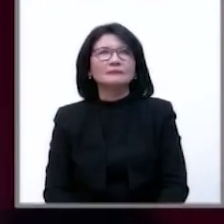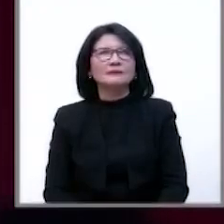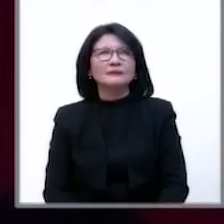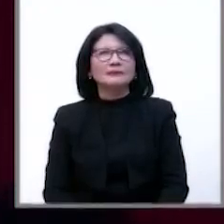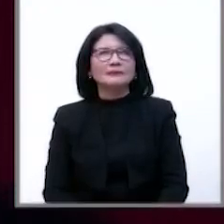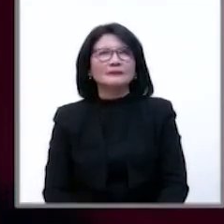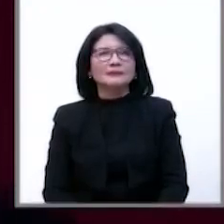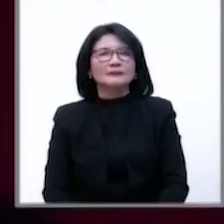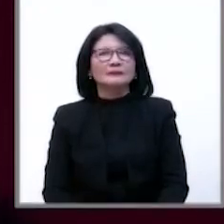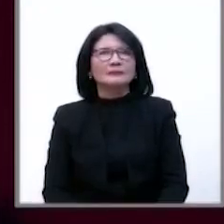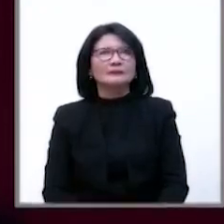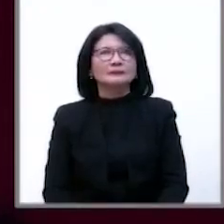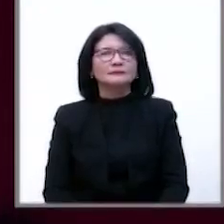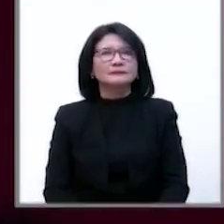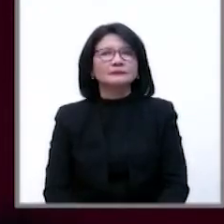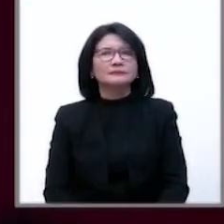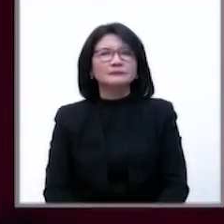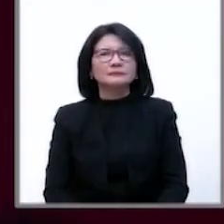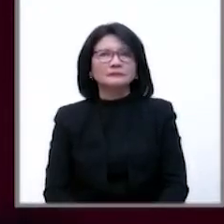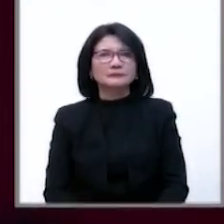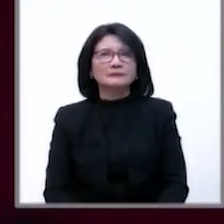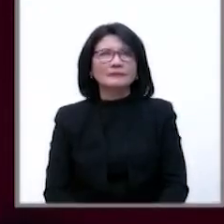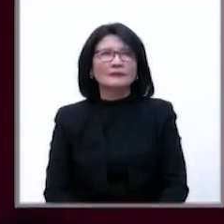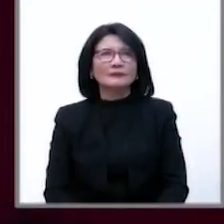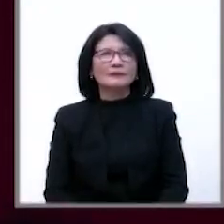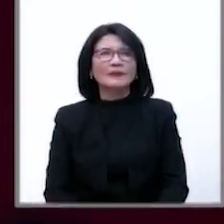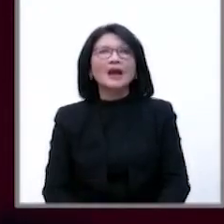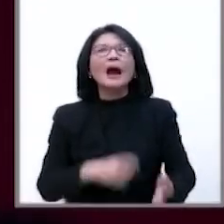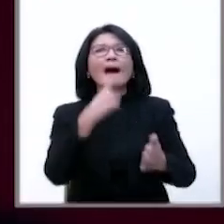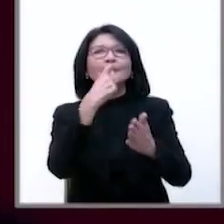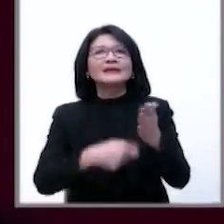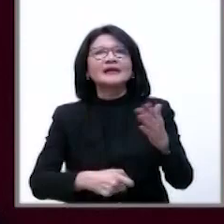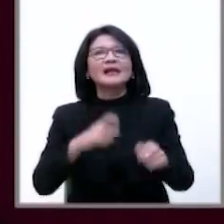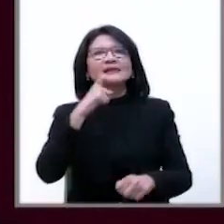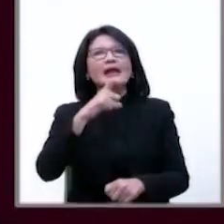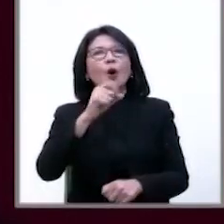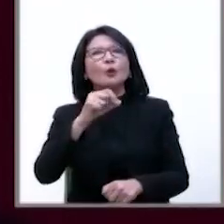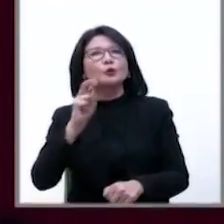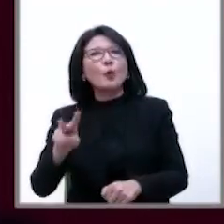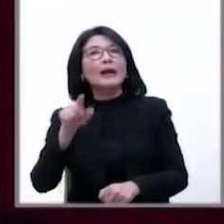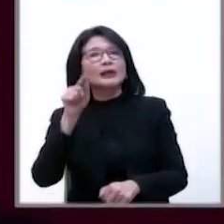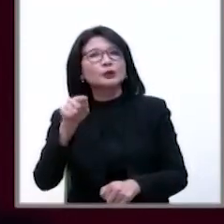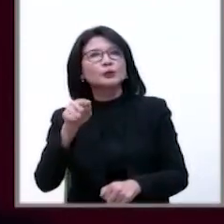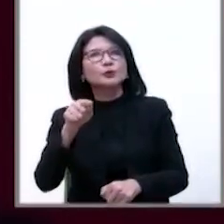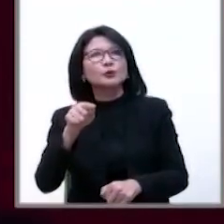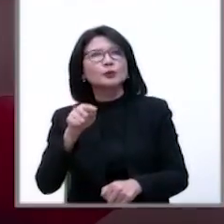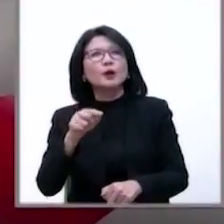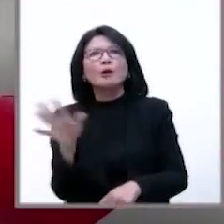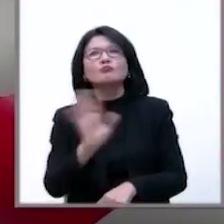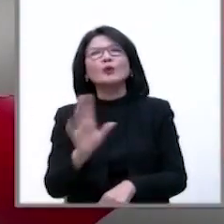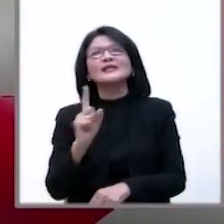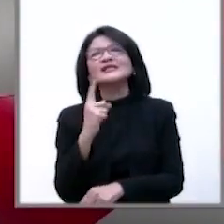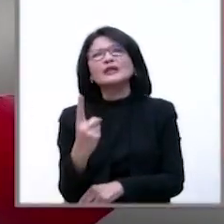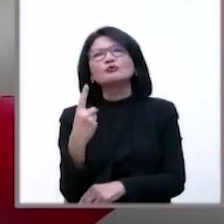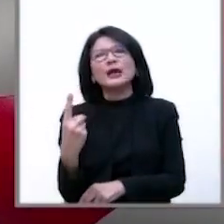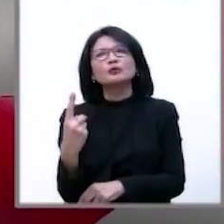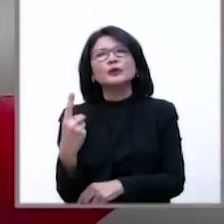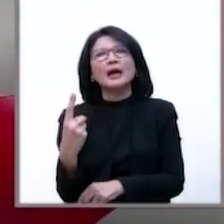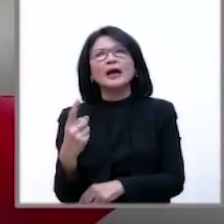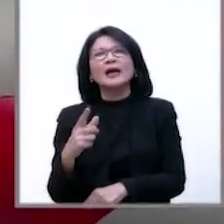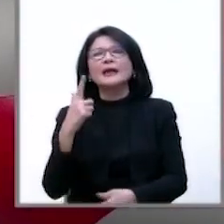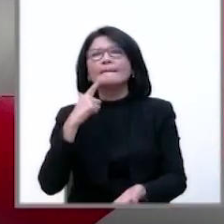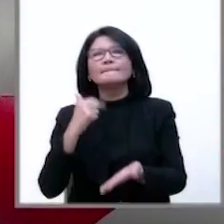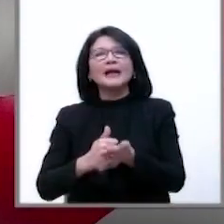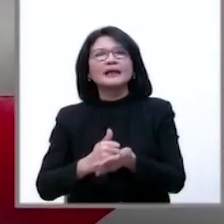silakan I memang pajak karbon ini salah satu bukan satu-satunya yang paling